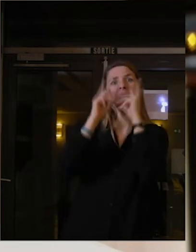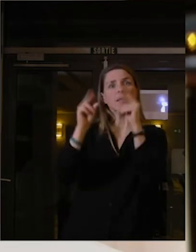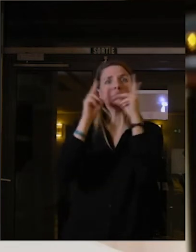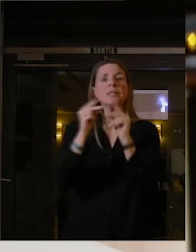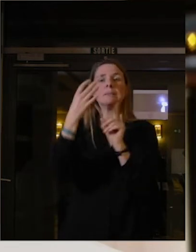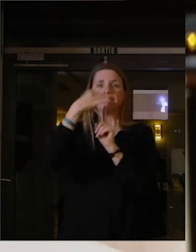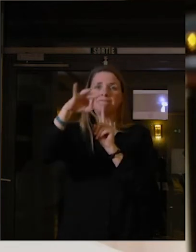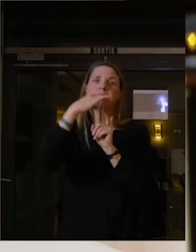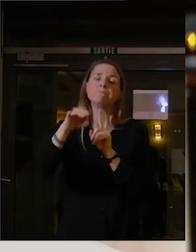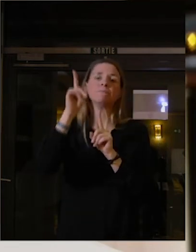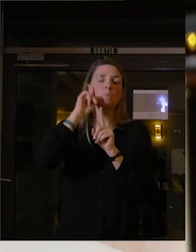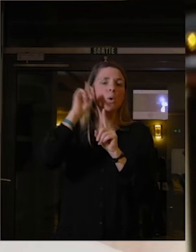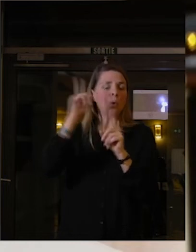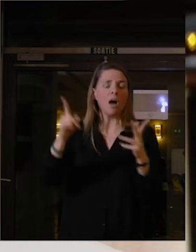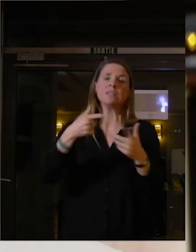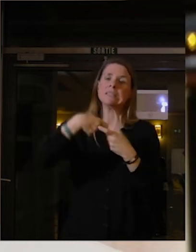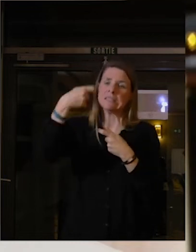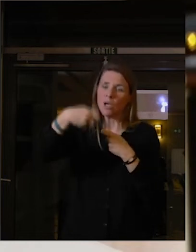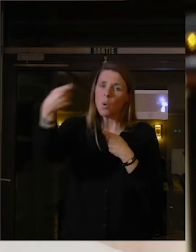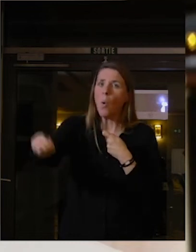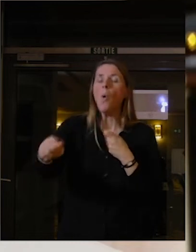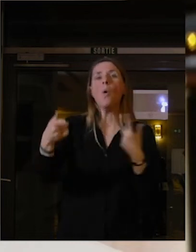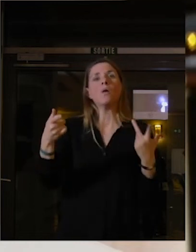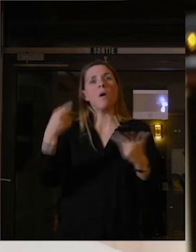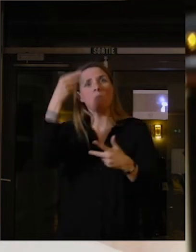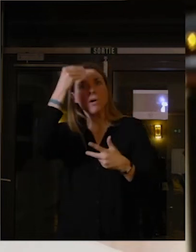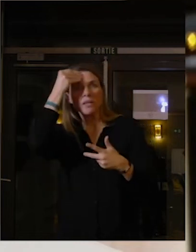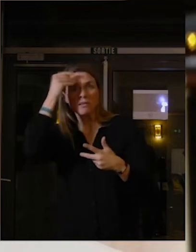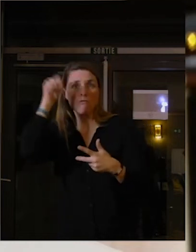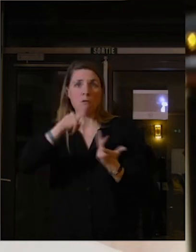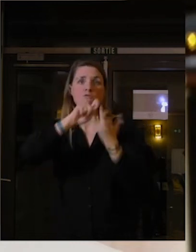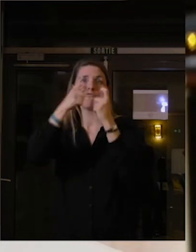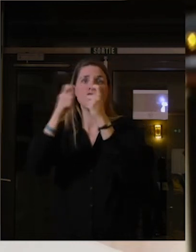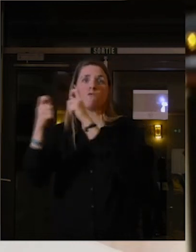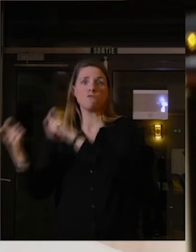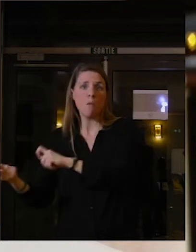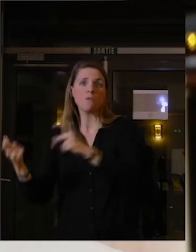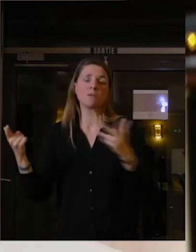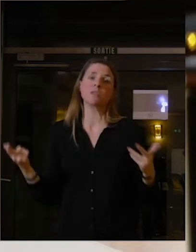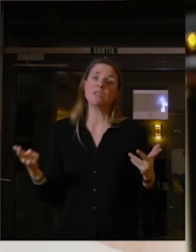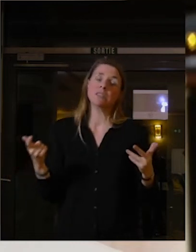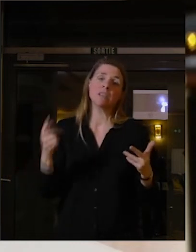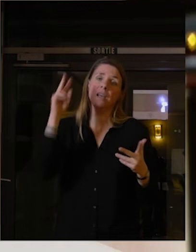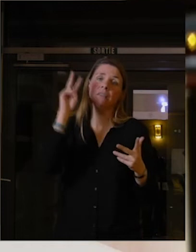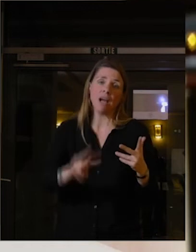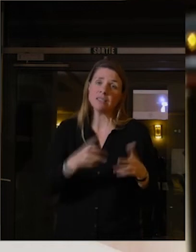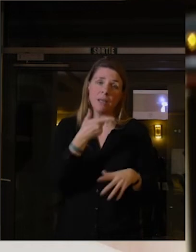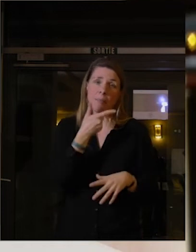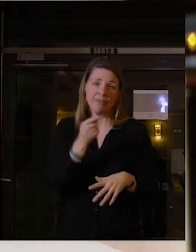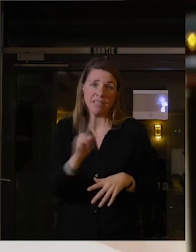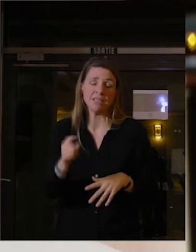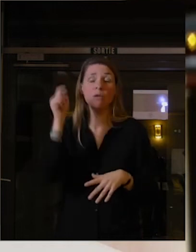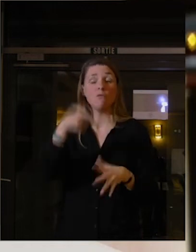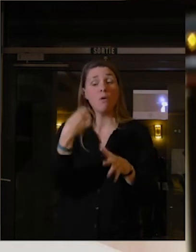c'est structurel, parce que c'est très ancré et que... On peut dire qu'on va déconstruire, c'est un peu impensif, c'est pas ça en fait, il faut qu'on